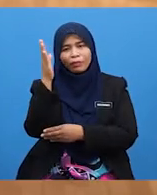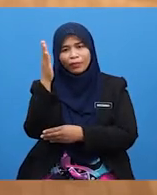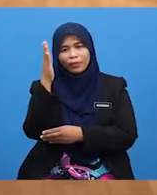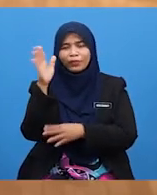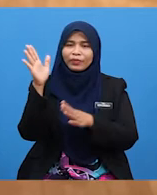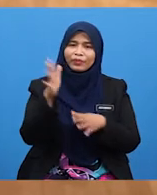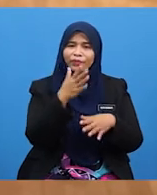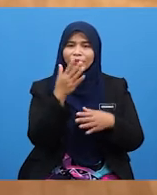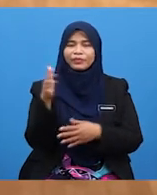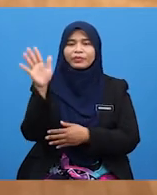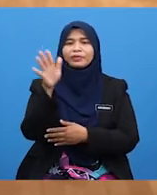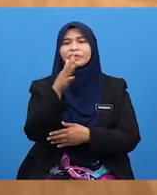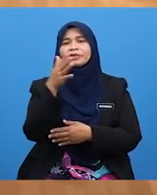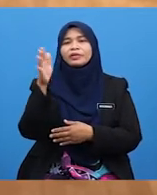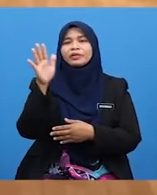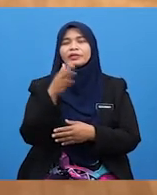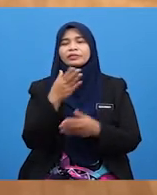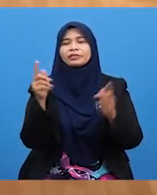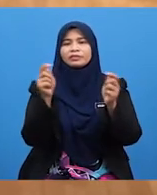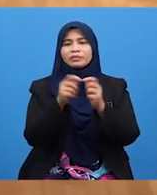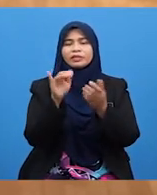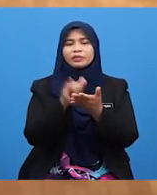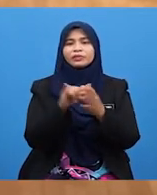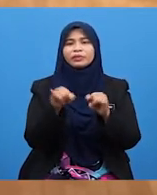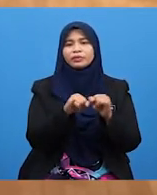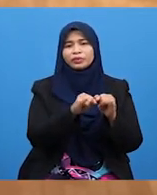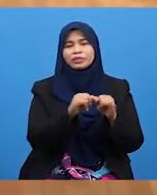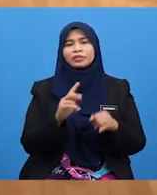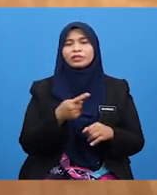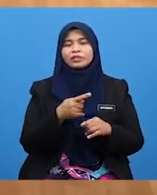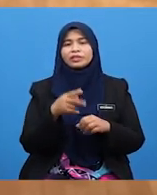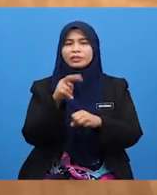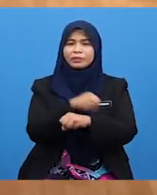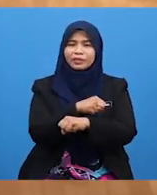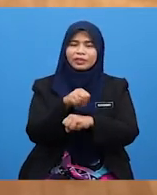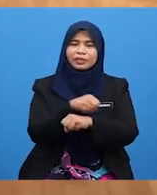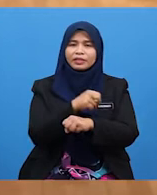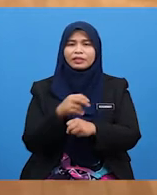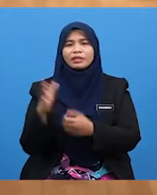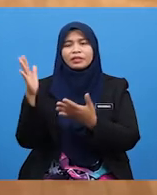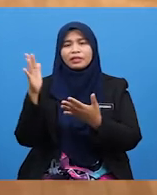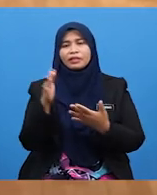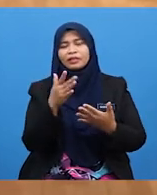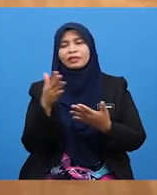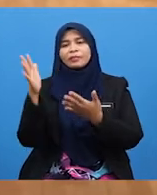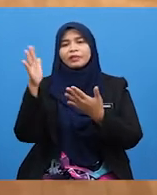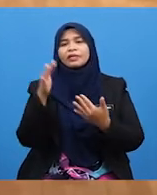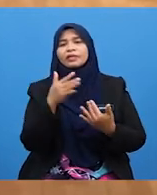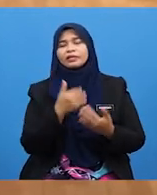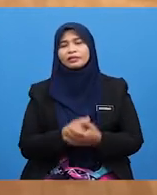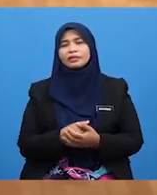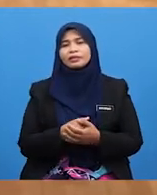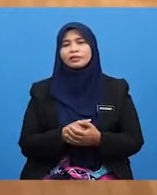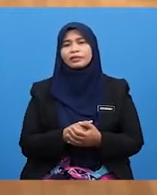pokok seperti tiup angin. Seperti itu jugalah kita perlu aplikasikan dalam nyanyian kita. Tioplah api